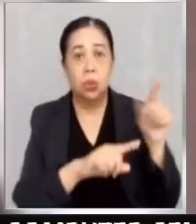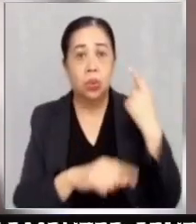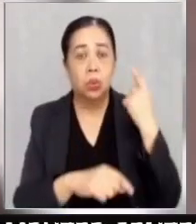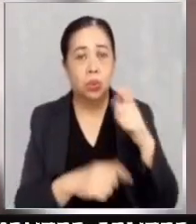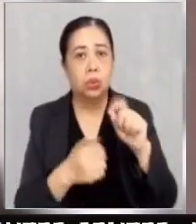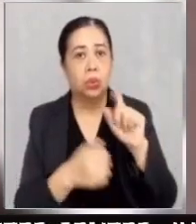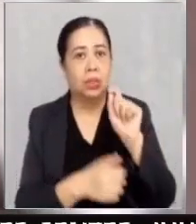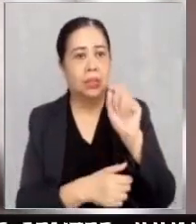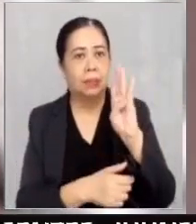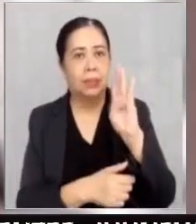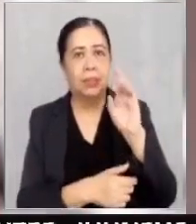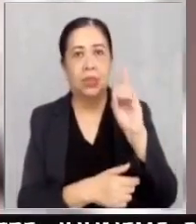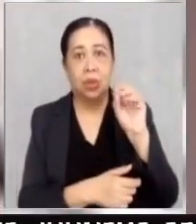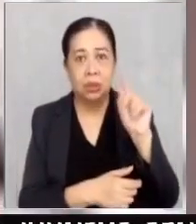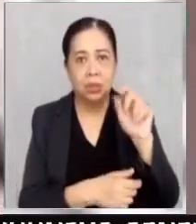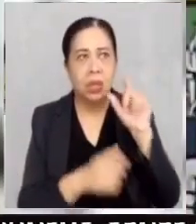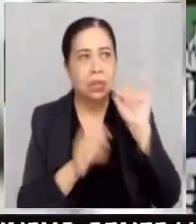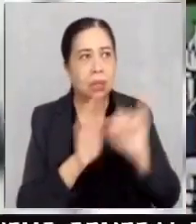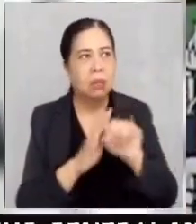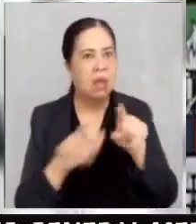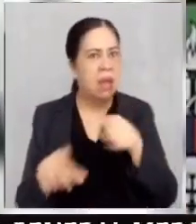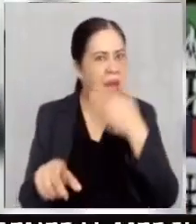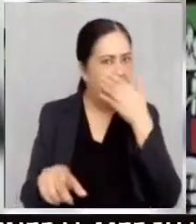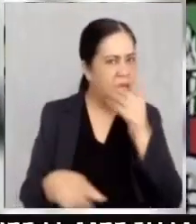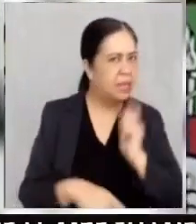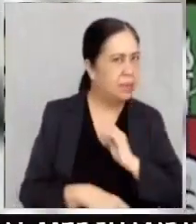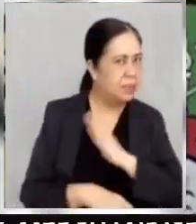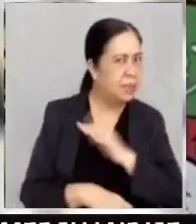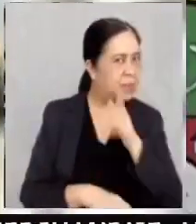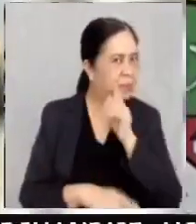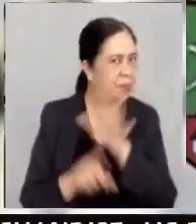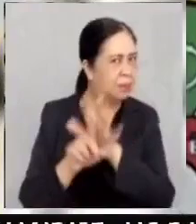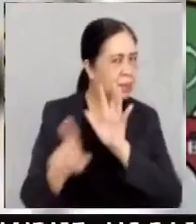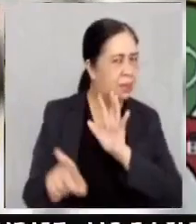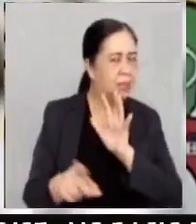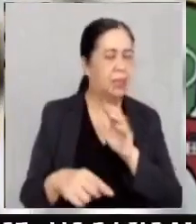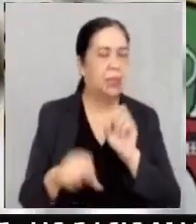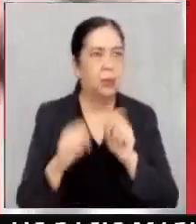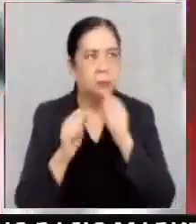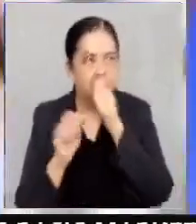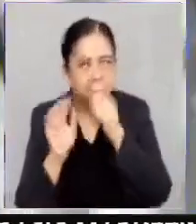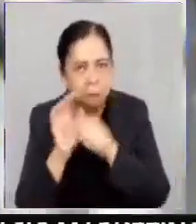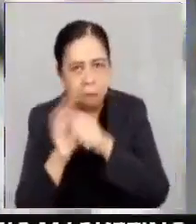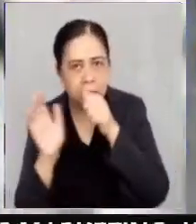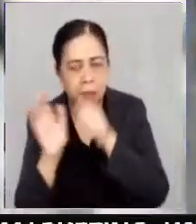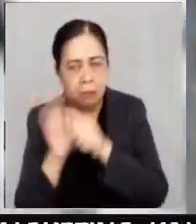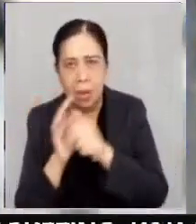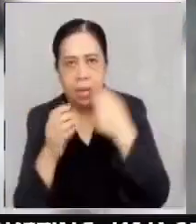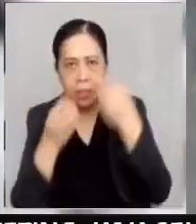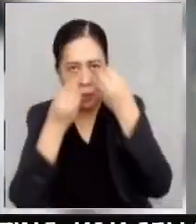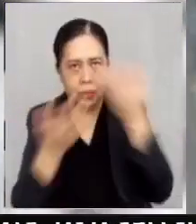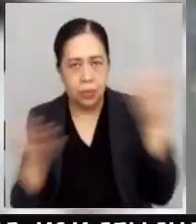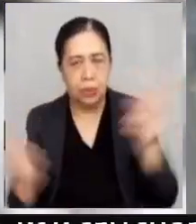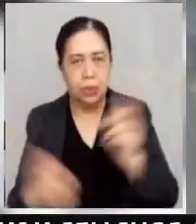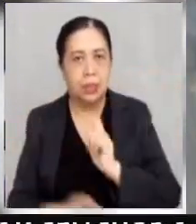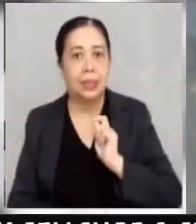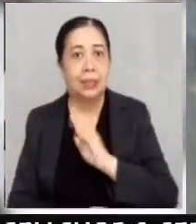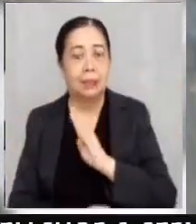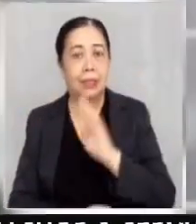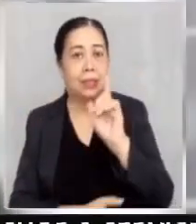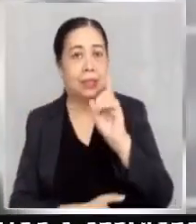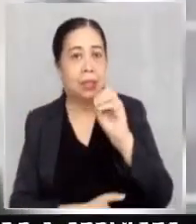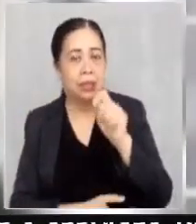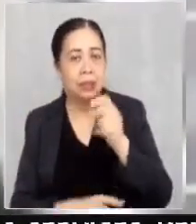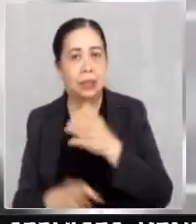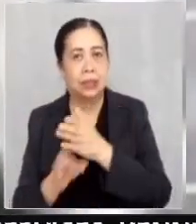kasi na-identify sila na may TB at nilalayuan siya. So they refuse to go. Ang TB dots o Directly